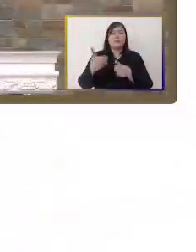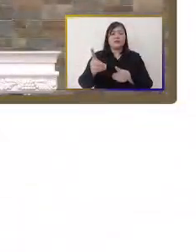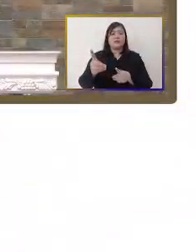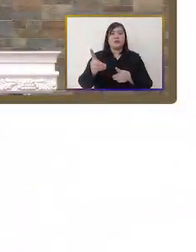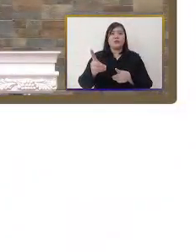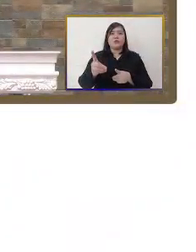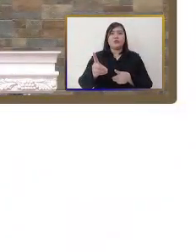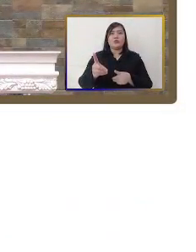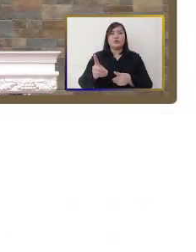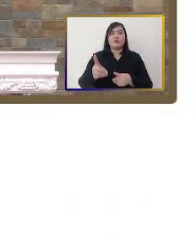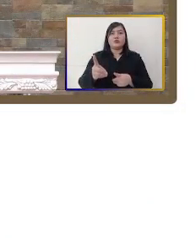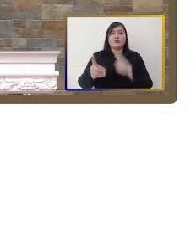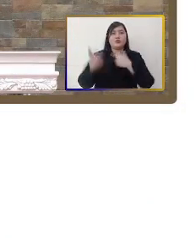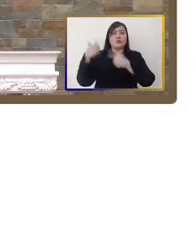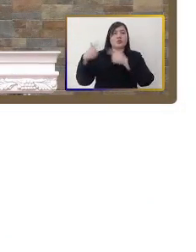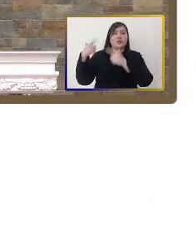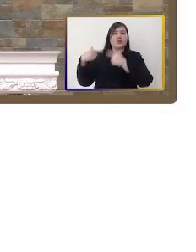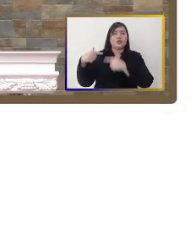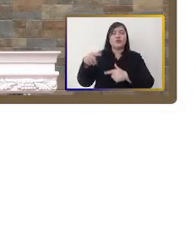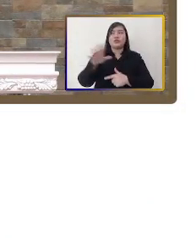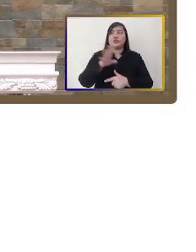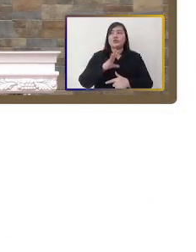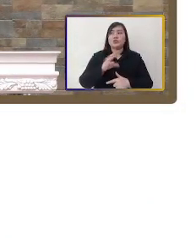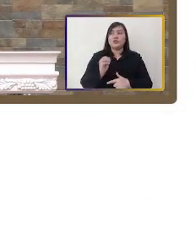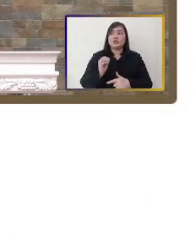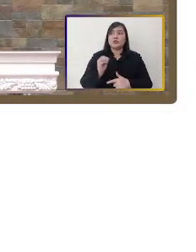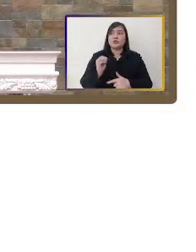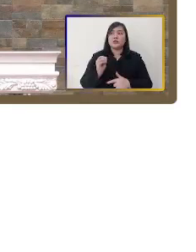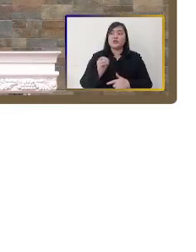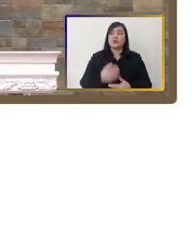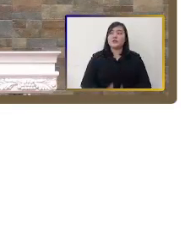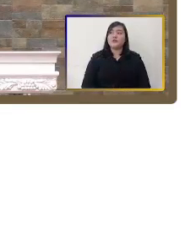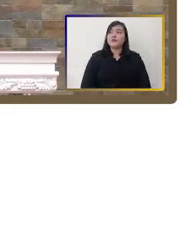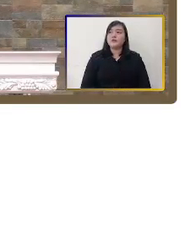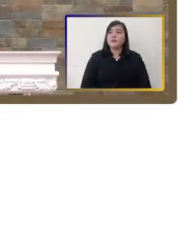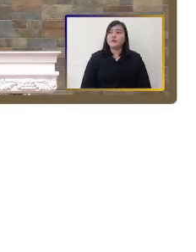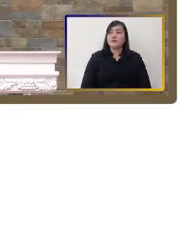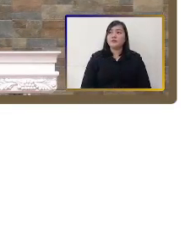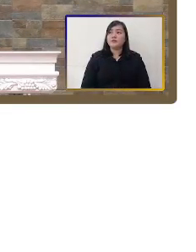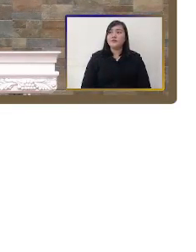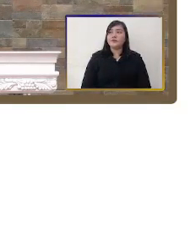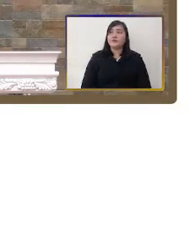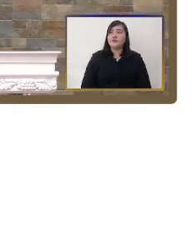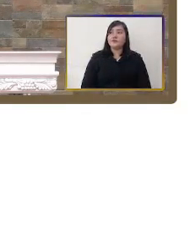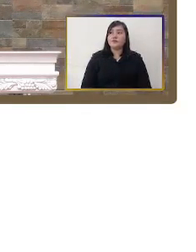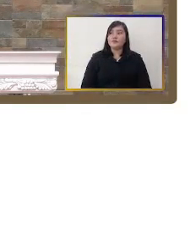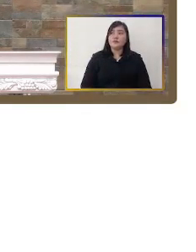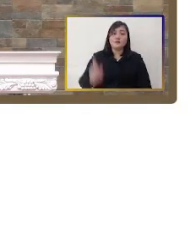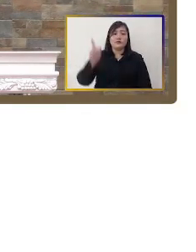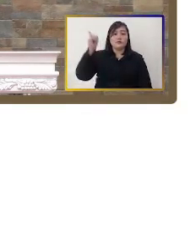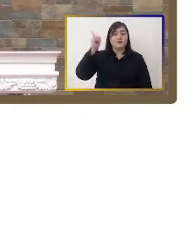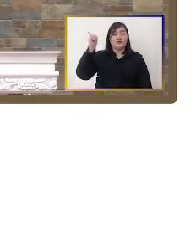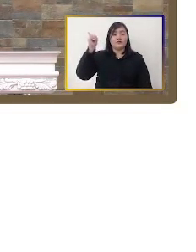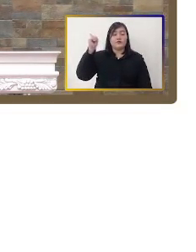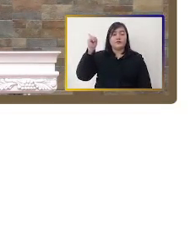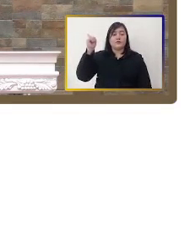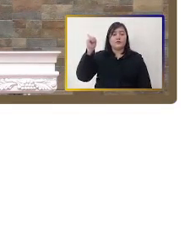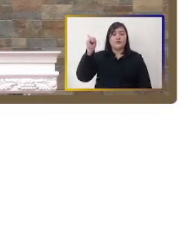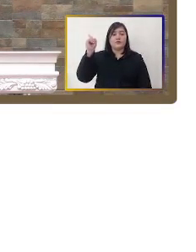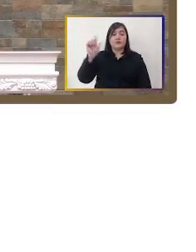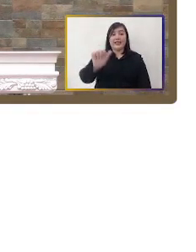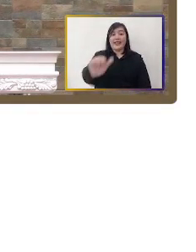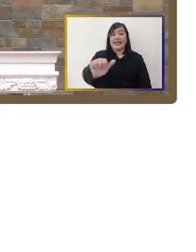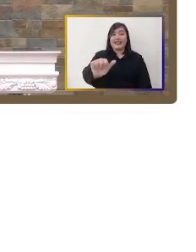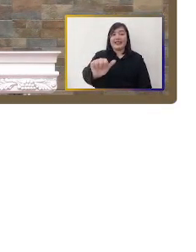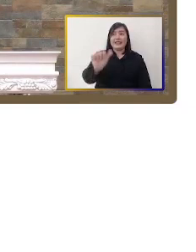sa Post-Apostolic Age, of course, kung titingnan natin yung date, nakikita natin kasi yung tatlo po na yan, nandiyan na yan eh. Pero makikita